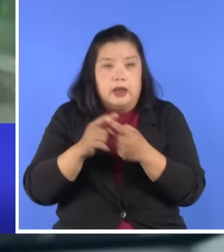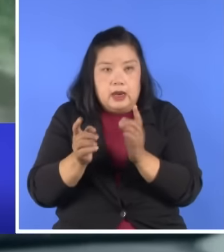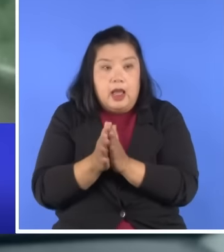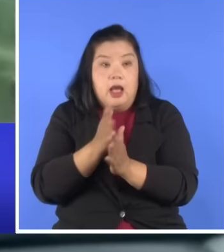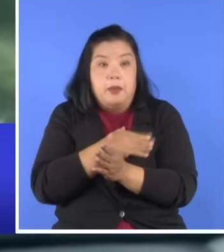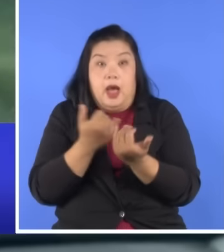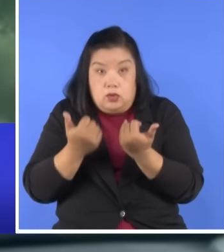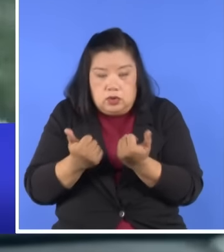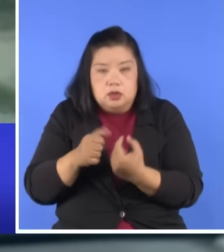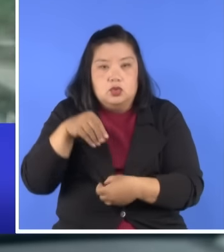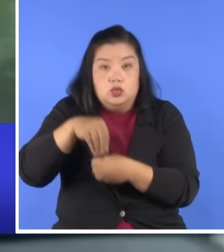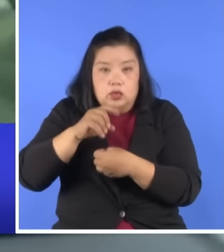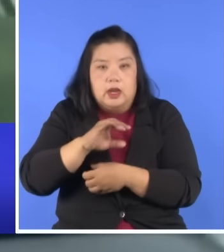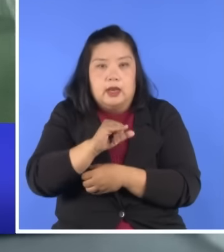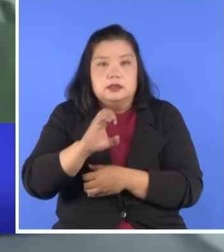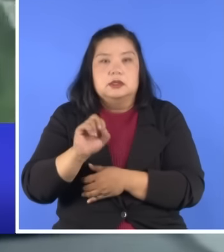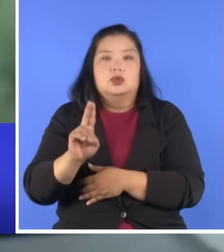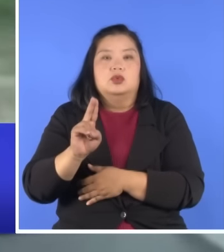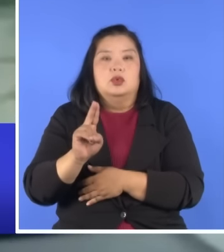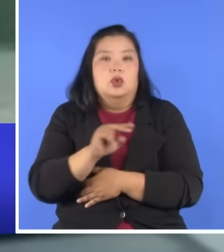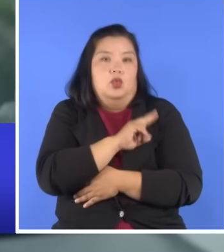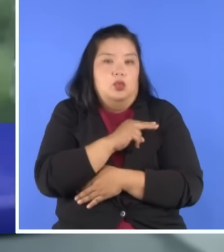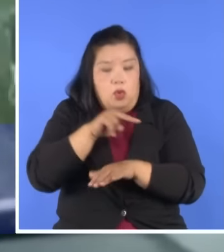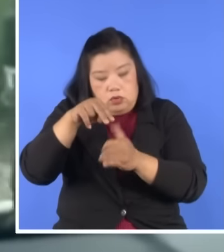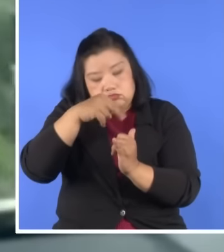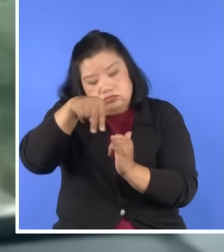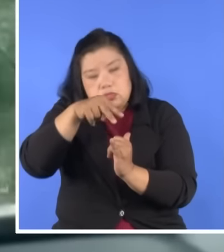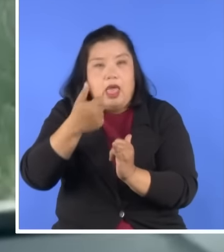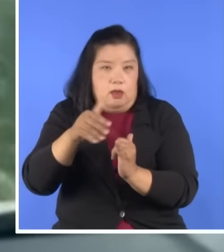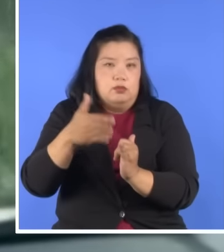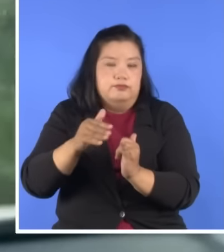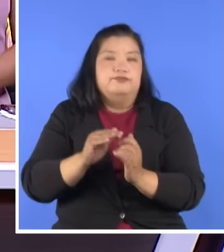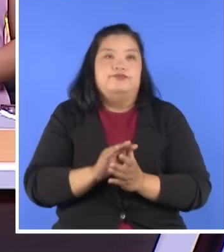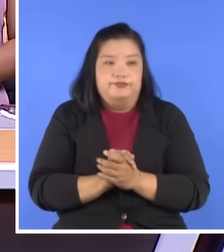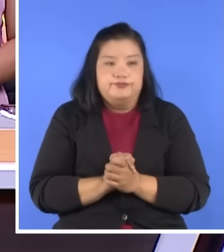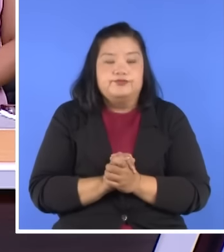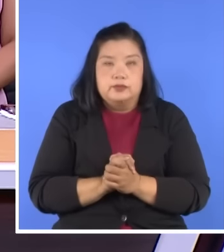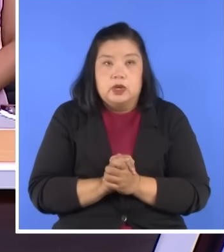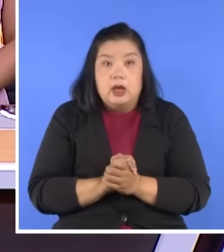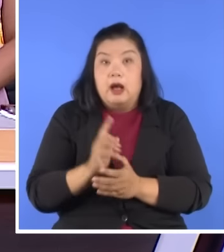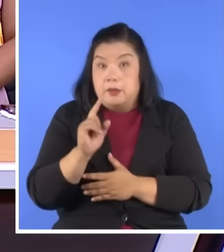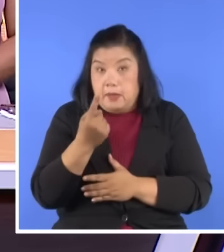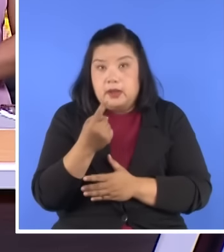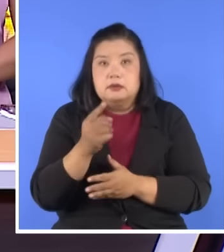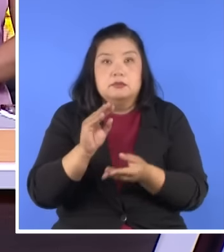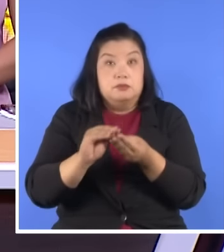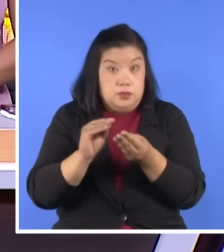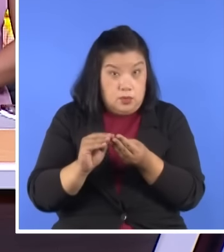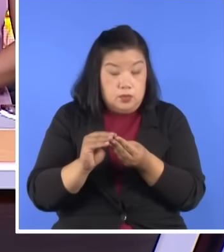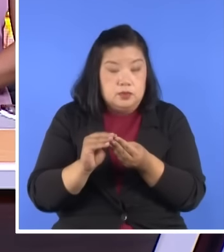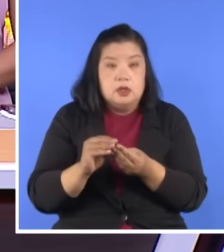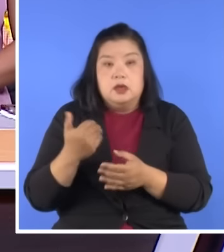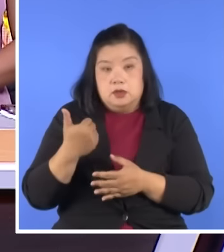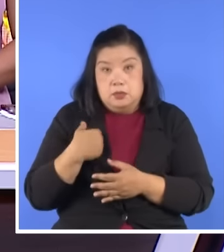ก็อยู่ในความดูแลของคุณหมอแล้วนะคะอยู่ในห้องฉุกเฉินค่ะอืมาด้านหน้าที่บางปะกงฉะเชิงเทรามีเหตุนี้เขาบอกว่ารถพ่วง